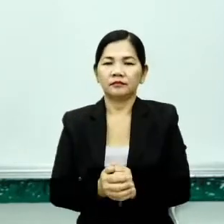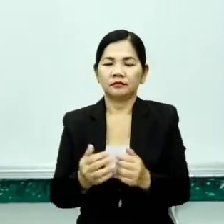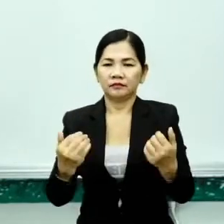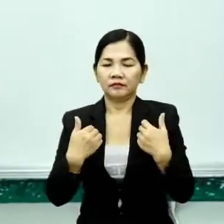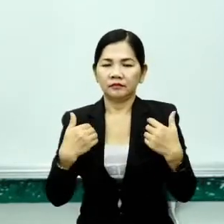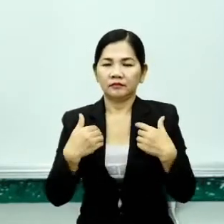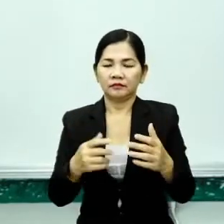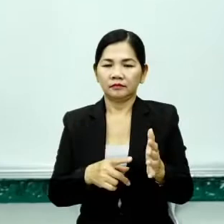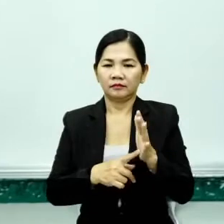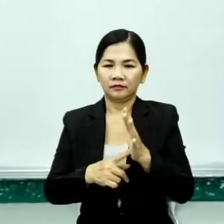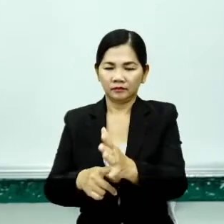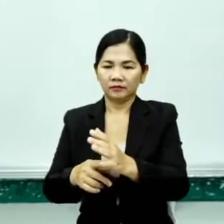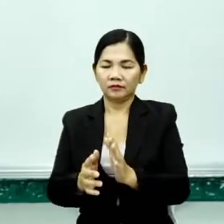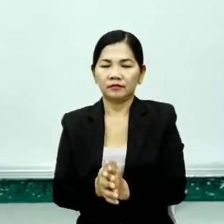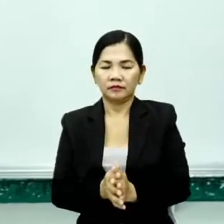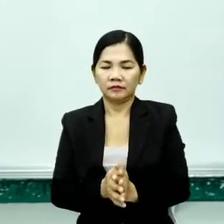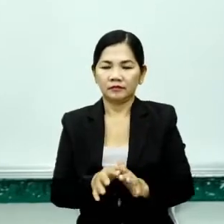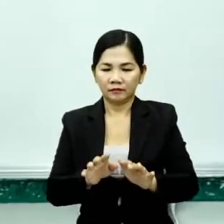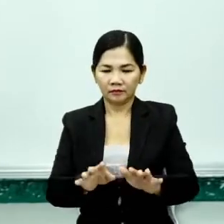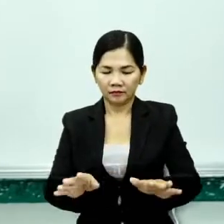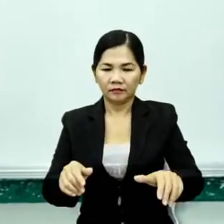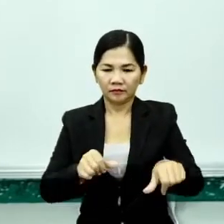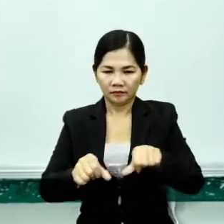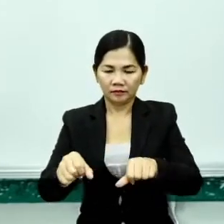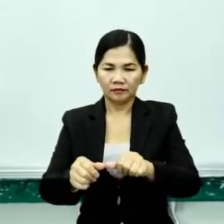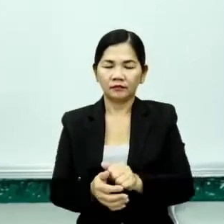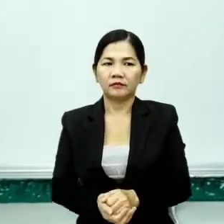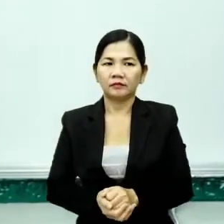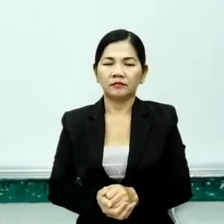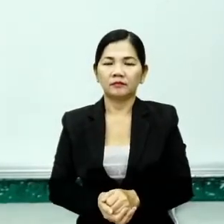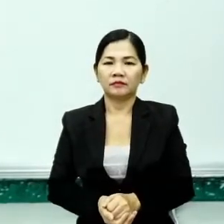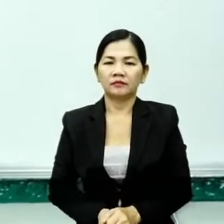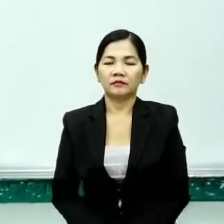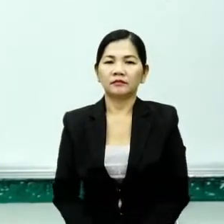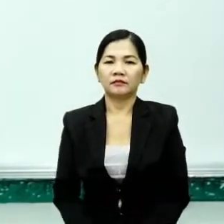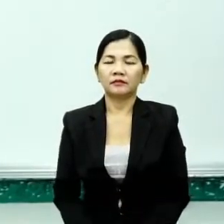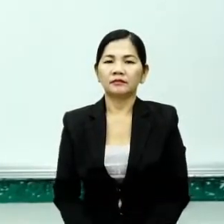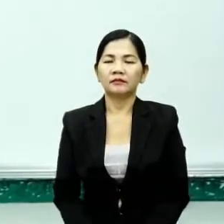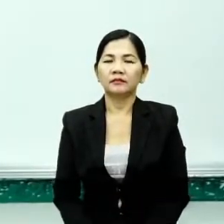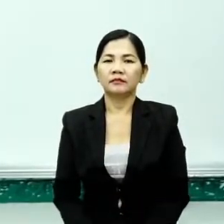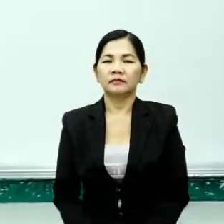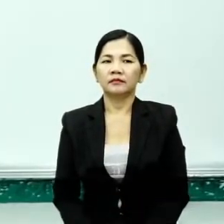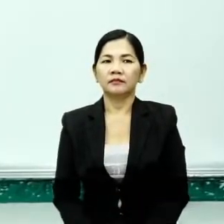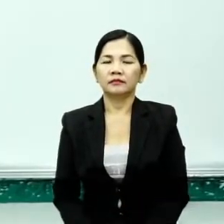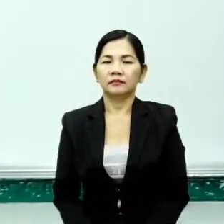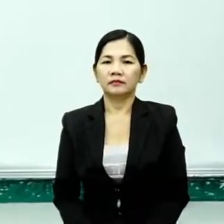có đôi nông với cha bằng hai con cha chia bằng tờ tiệt là con đấy